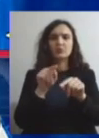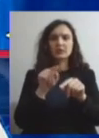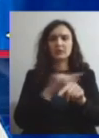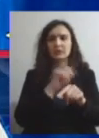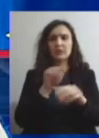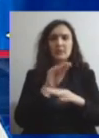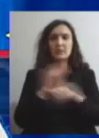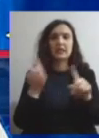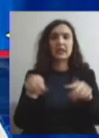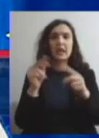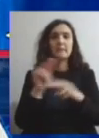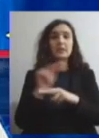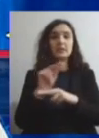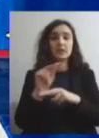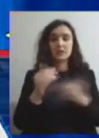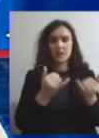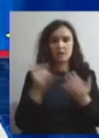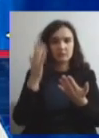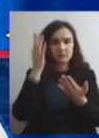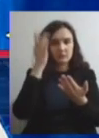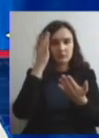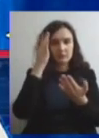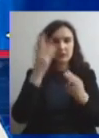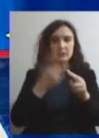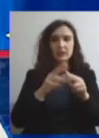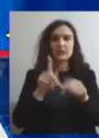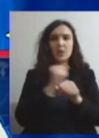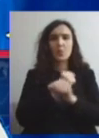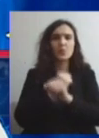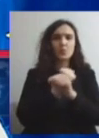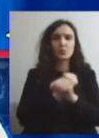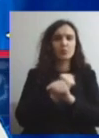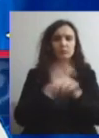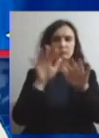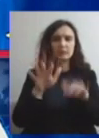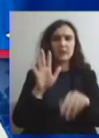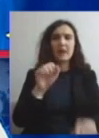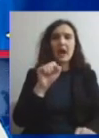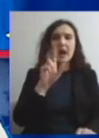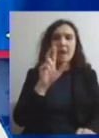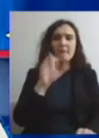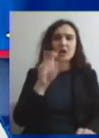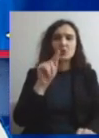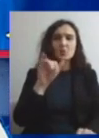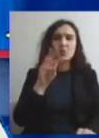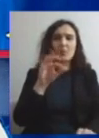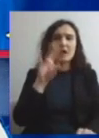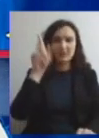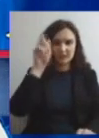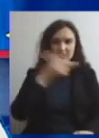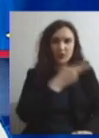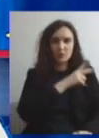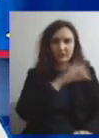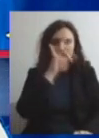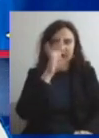რეაბილიტაცია. ამ ეტაპისთვის ჩვენ ფიქრობთ, რომ ეს საკურორტო ზონა იქნება აბასთუმნის კლინიკა, რომელიც ქენიცით, რომ პირველივე